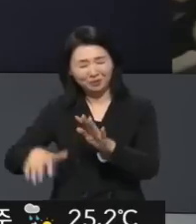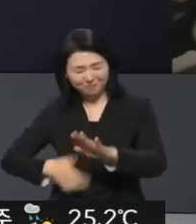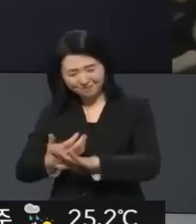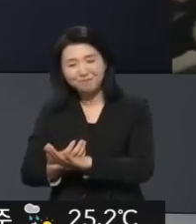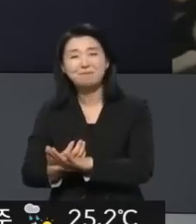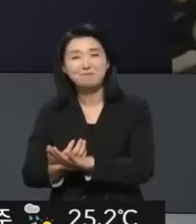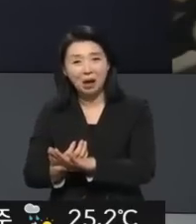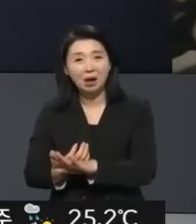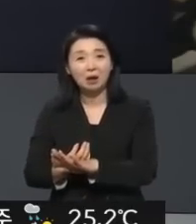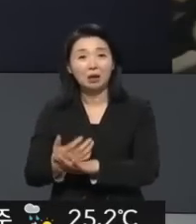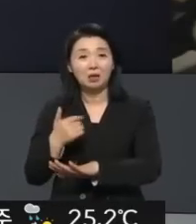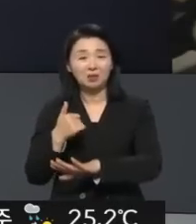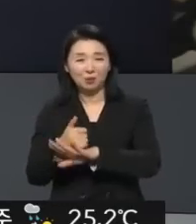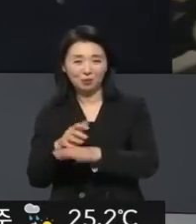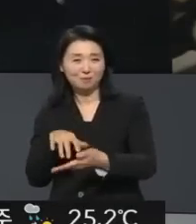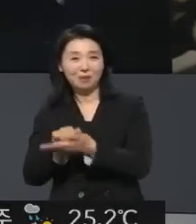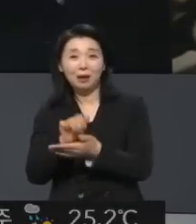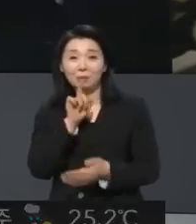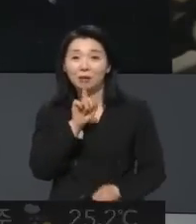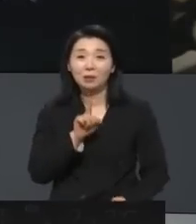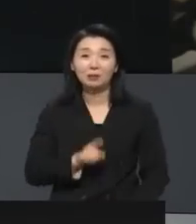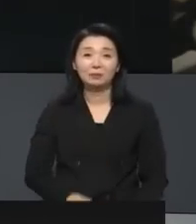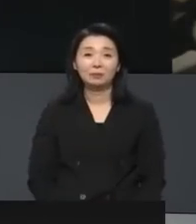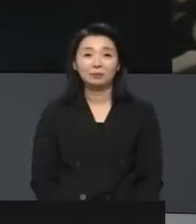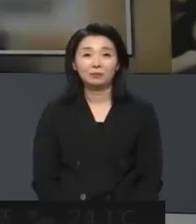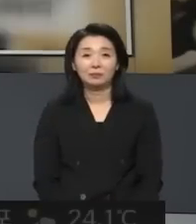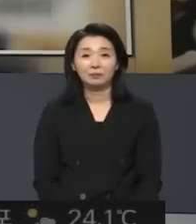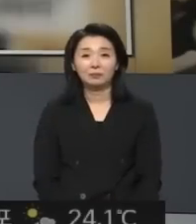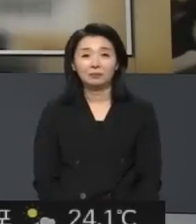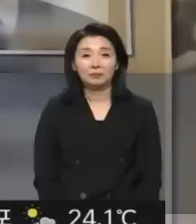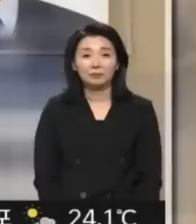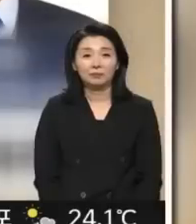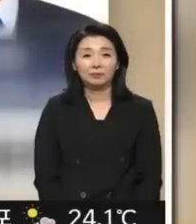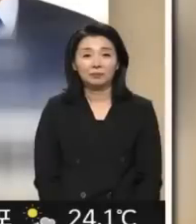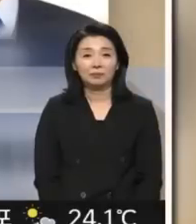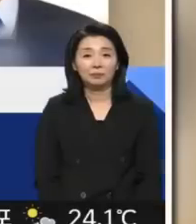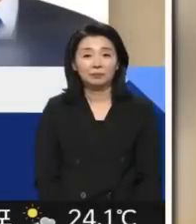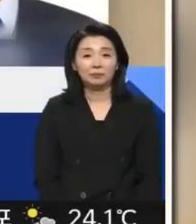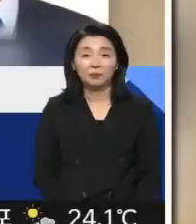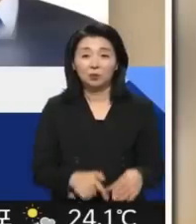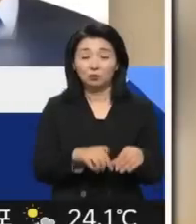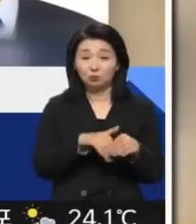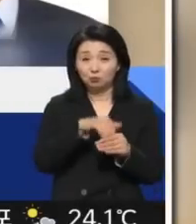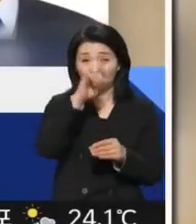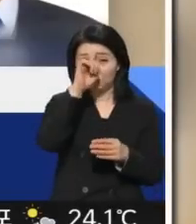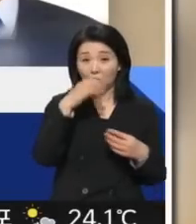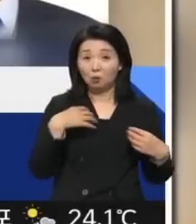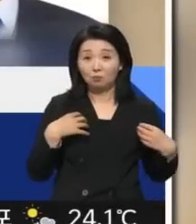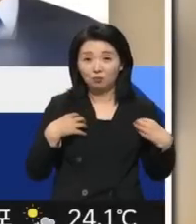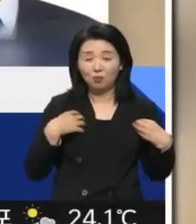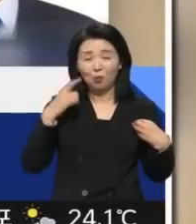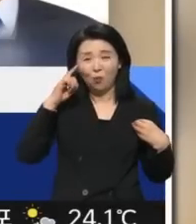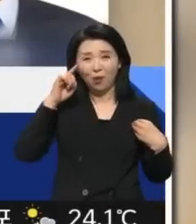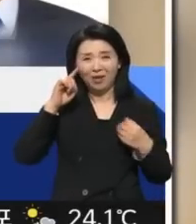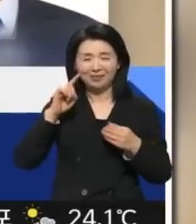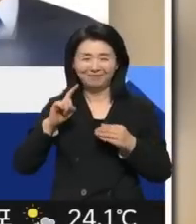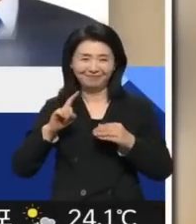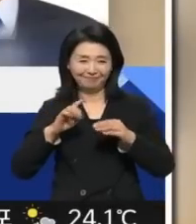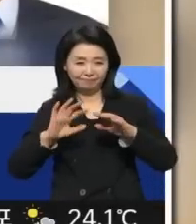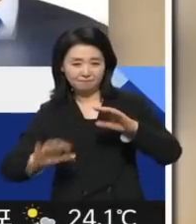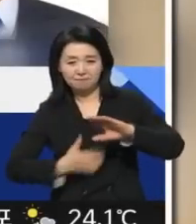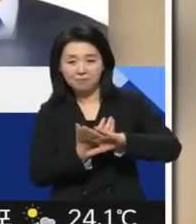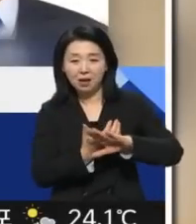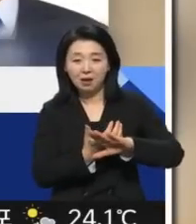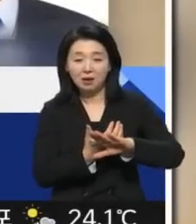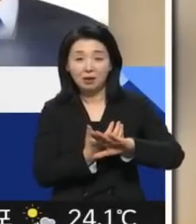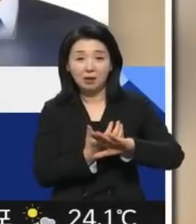벌여서 집권했다라는 말까지 나왔습니다. 문재인 정부에서 사실상 쿠데타를 통해 가지고